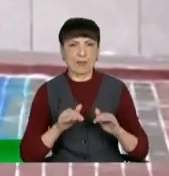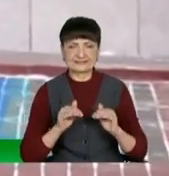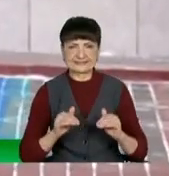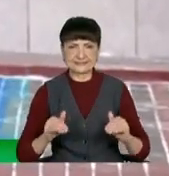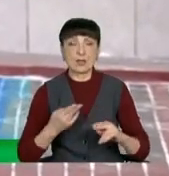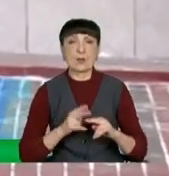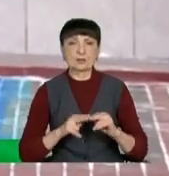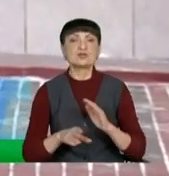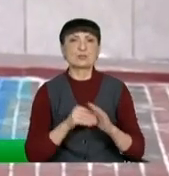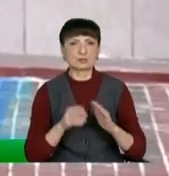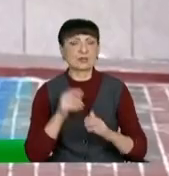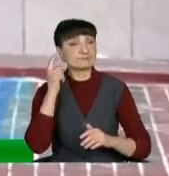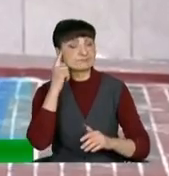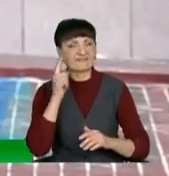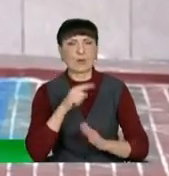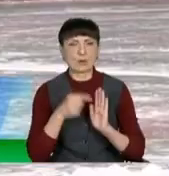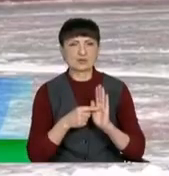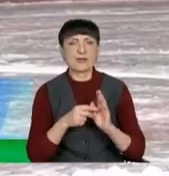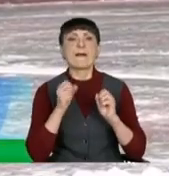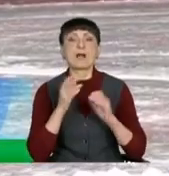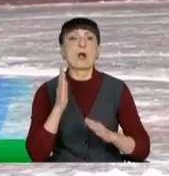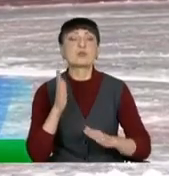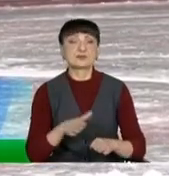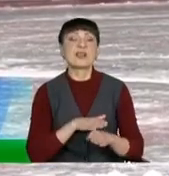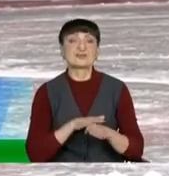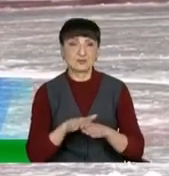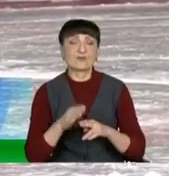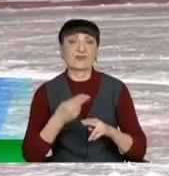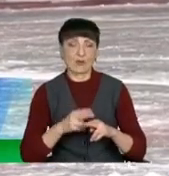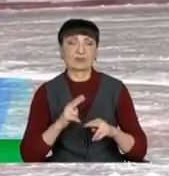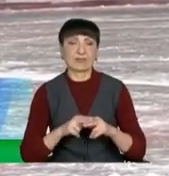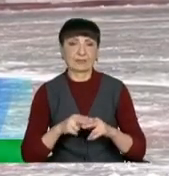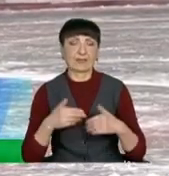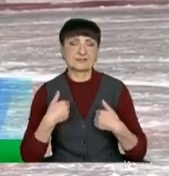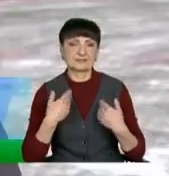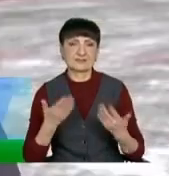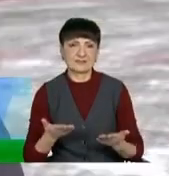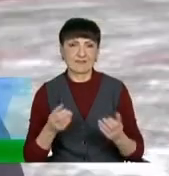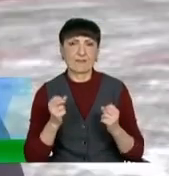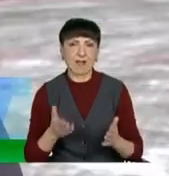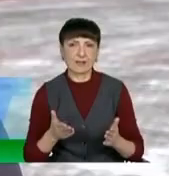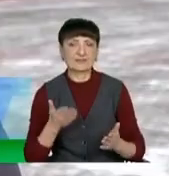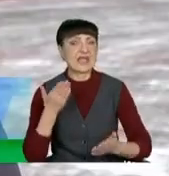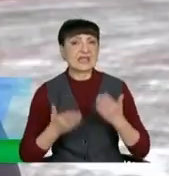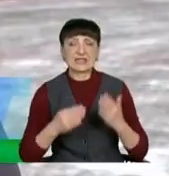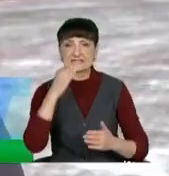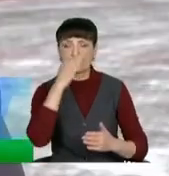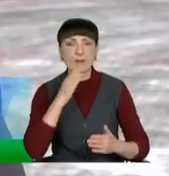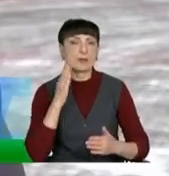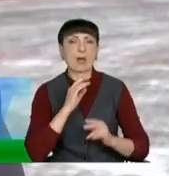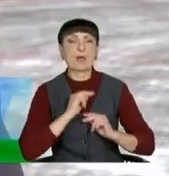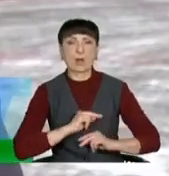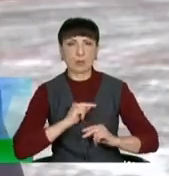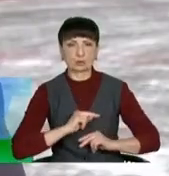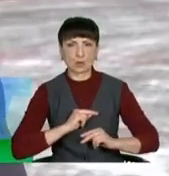Поэтому мажилисмен задается вопросом, как будет реализовываться предлагаемая инициатива. Если родители